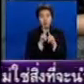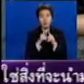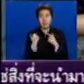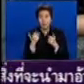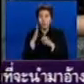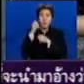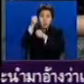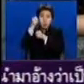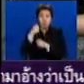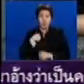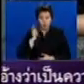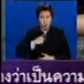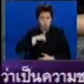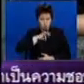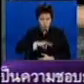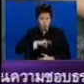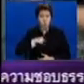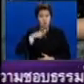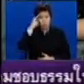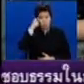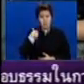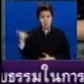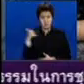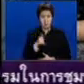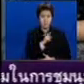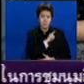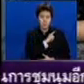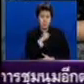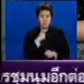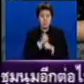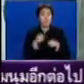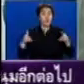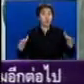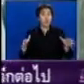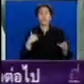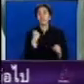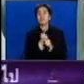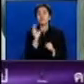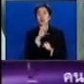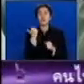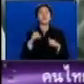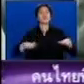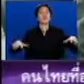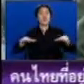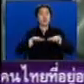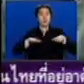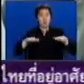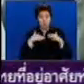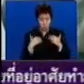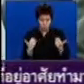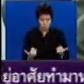เราก็ต้องสำนึกอยู่ตลอดว่าเรามาทำหน้าที่ของเราอะนอกเหนือหน้าที่เราก็ไม่ต้องทำครับ มันเป็นเรื่องปกติครับไอ้ที่เหนื่อย